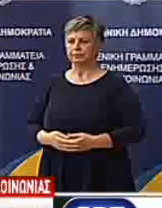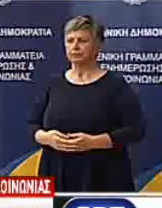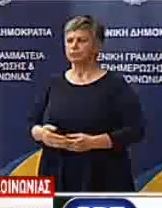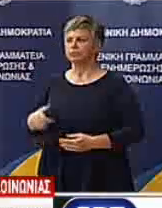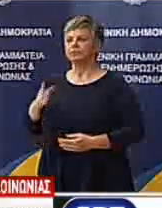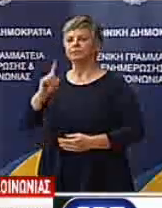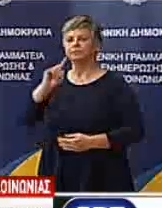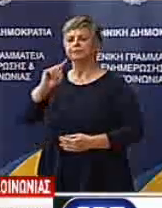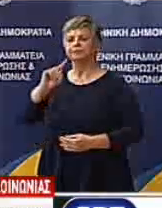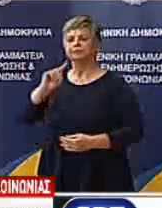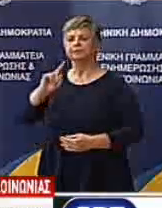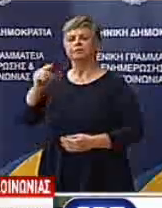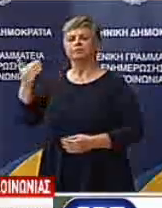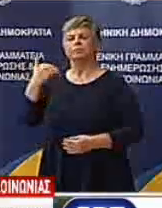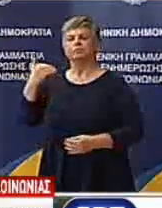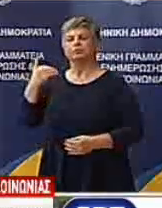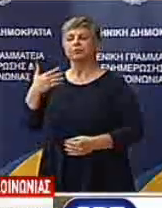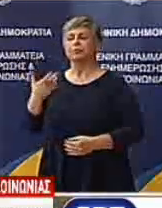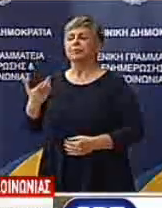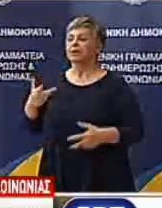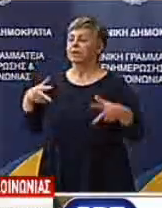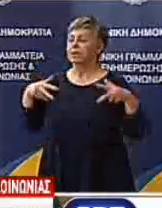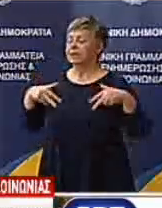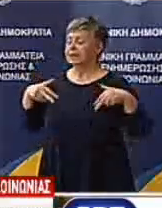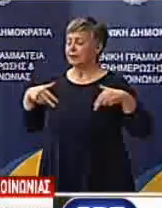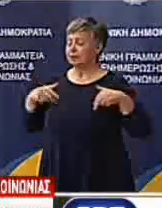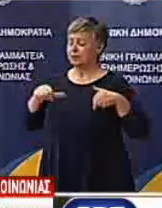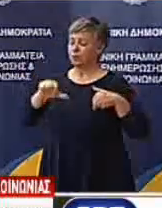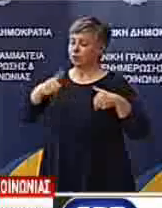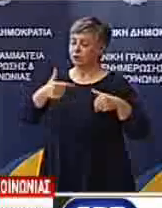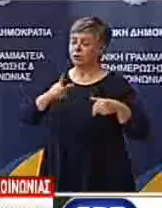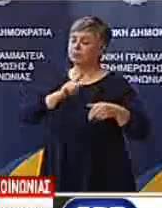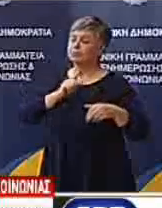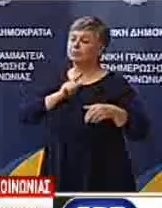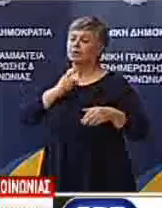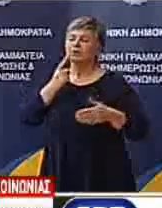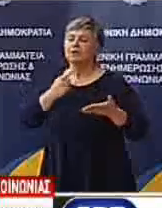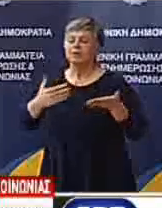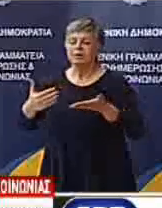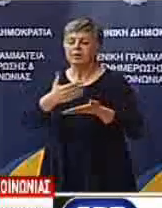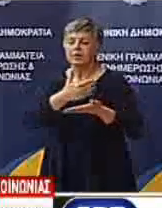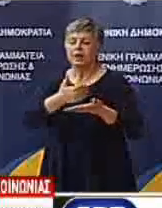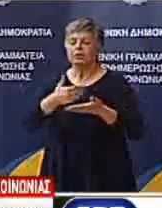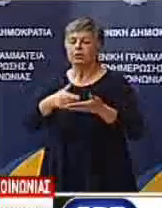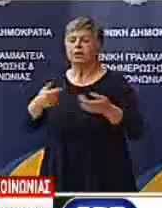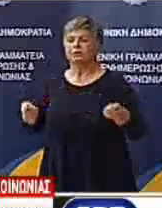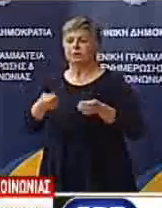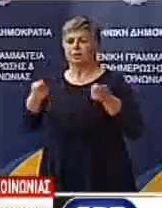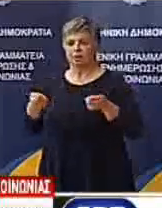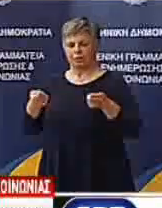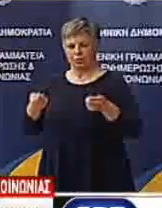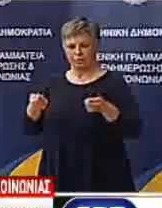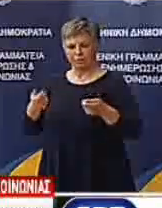Είπατε πριν ότι η κυβέρνηση έχει ζητήσει να προηγηθεί η δημοσιονομική συζήτηση με το κουαρτέτο. Τώρα που έχουν πέσει πια όλα στο